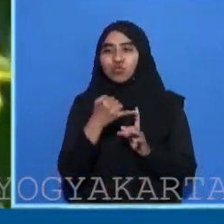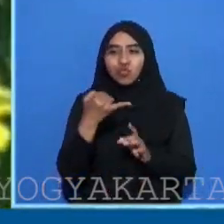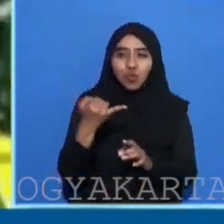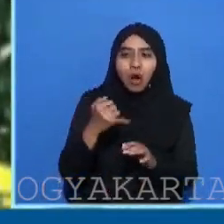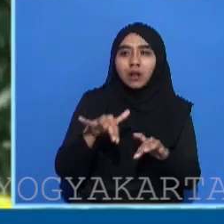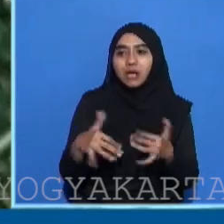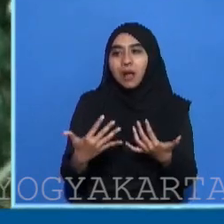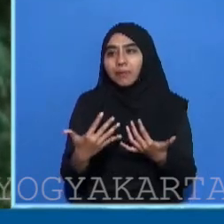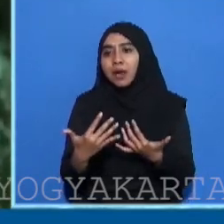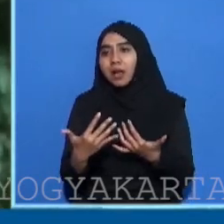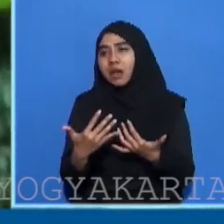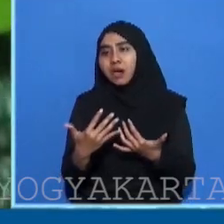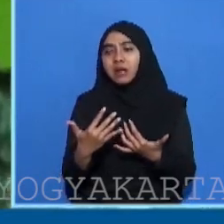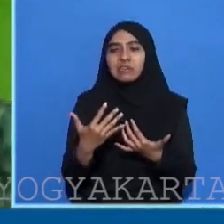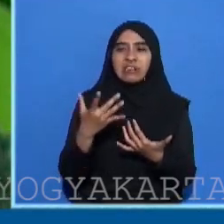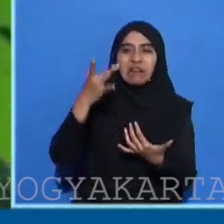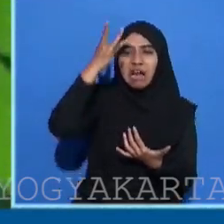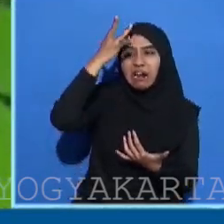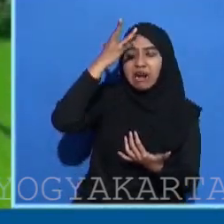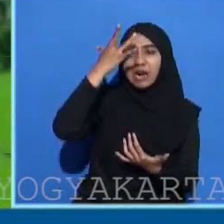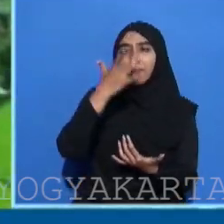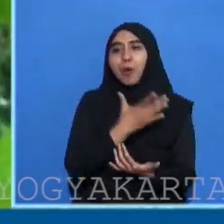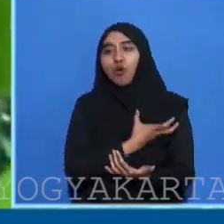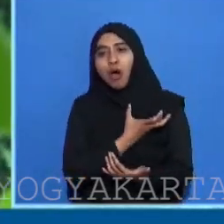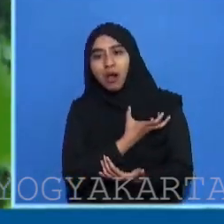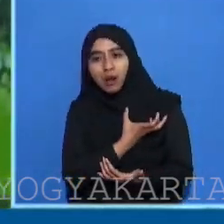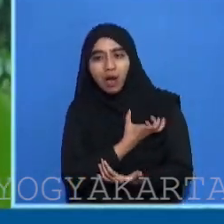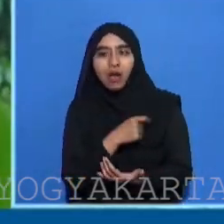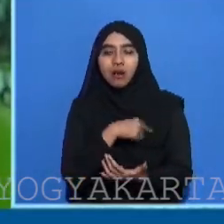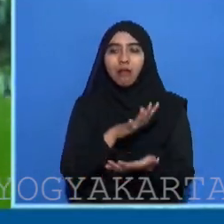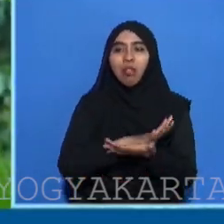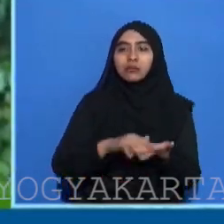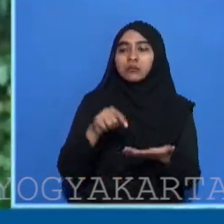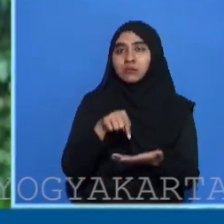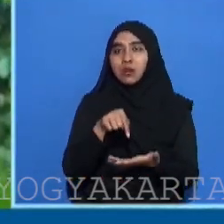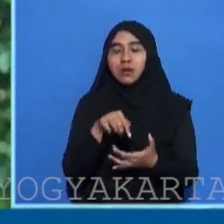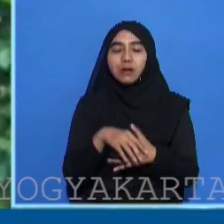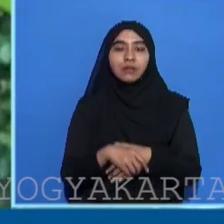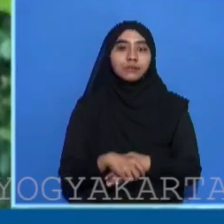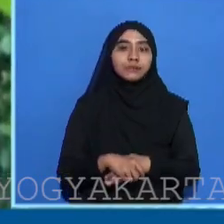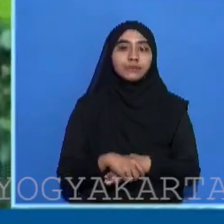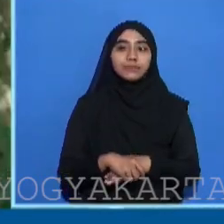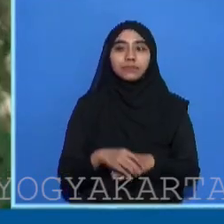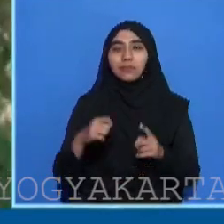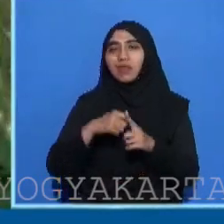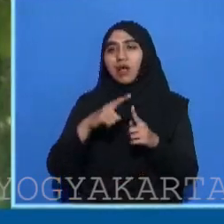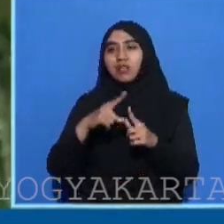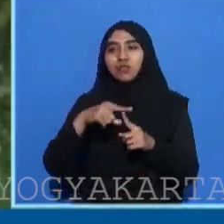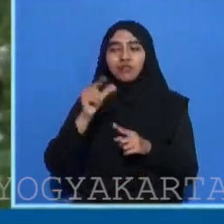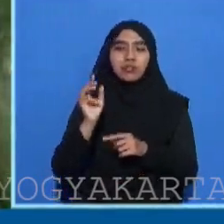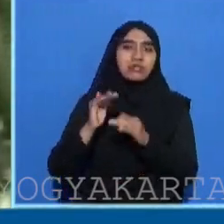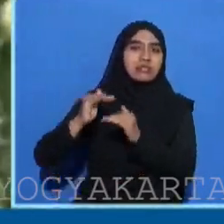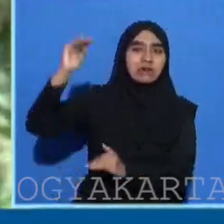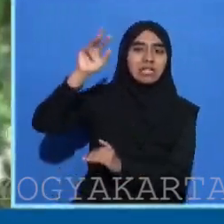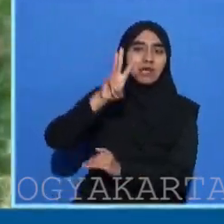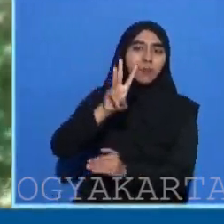musadani frambusia Lan gancaran air susu ibu utawi Asih inggiling tanaman Katu menikung ngancik Galih meteran senggo